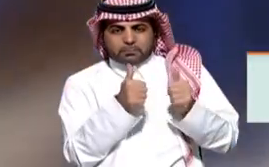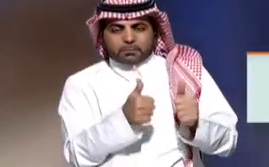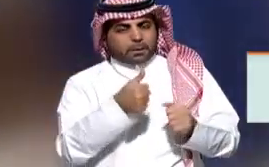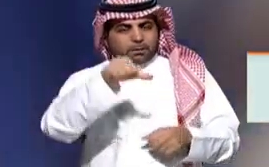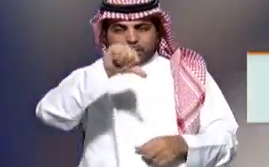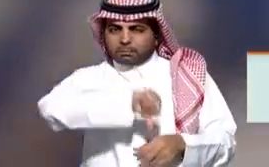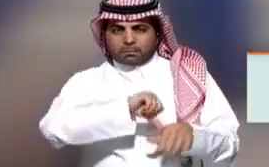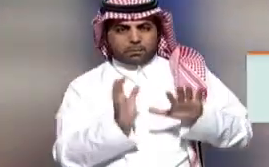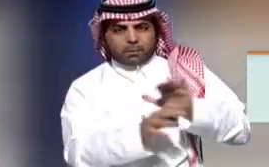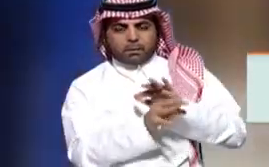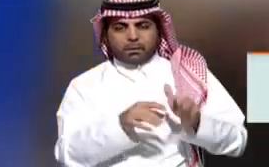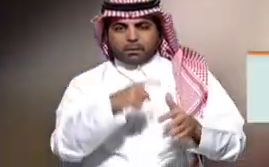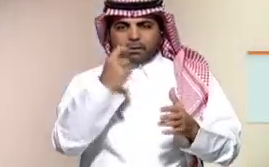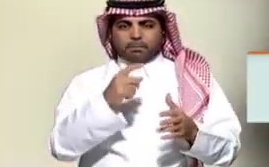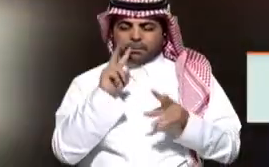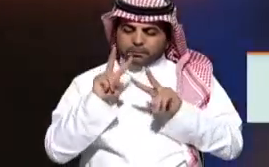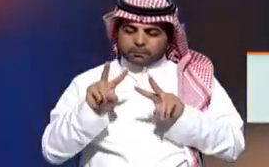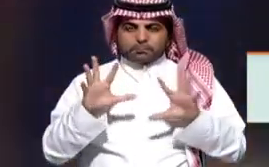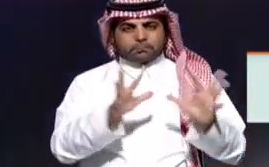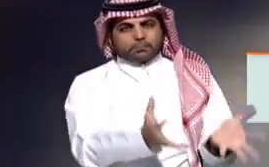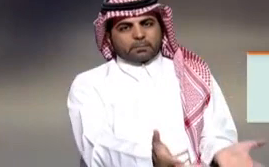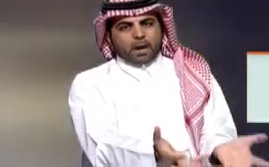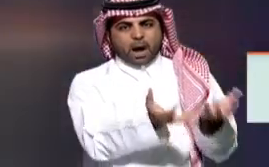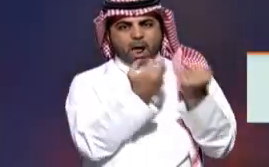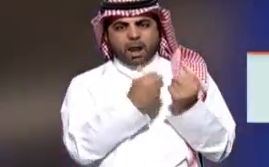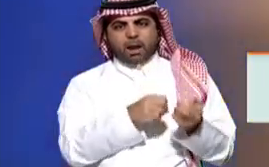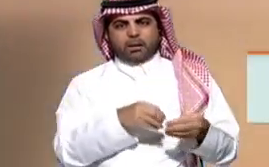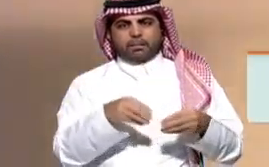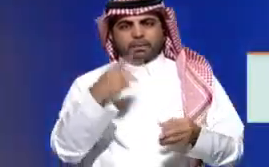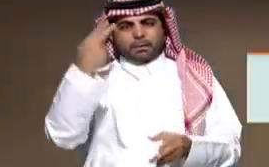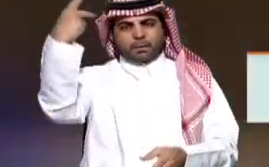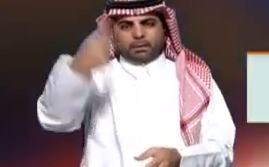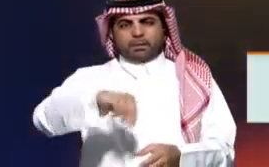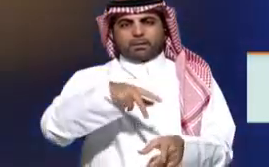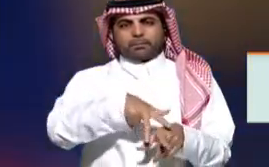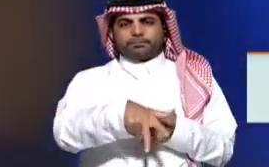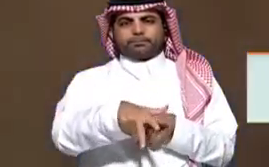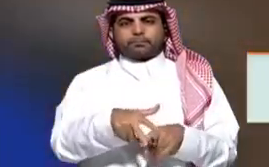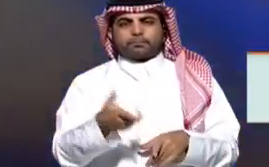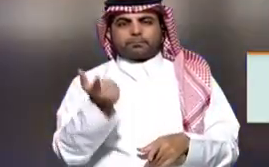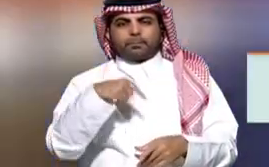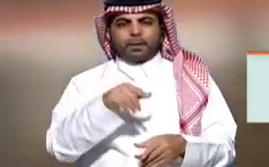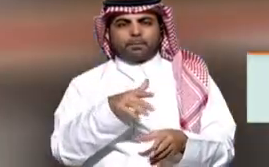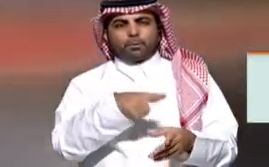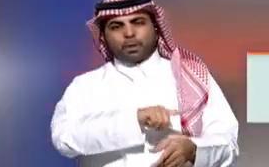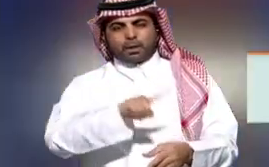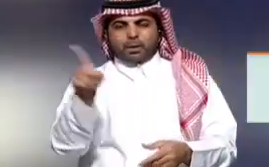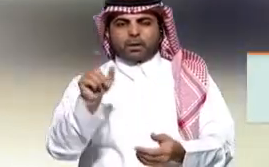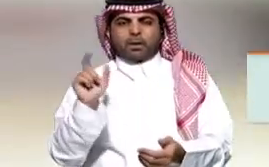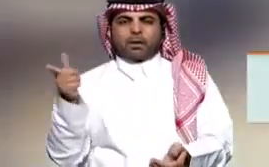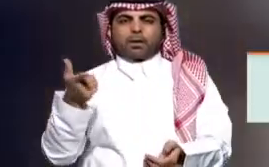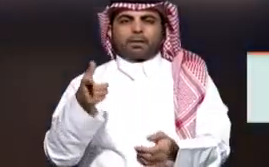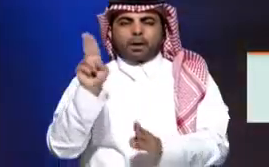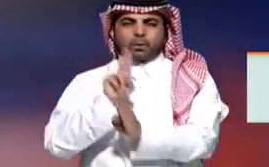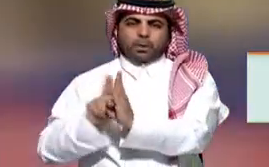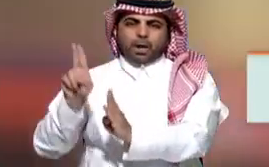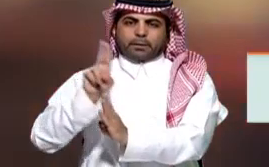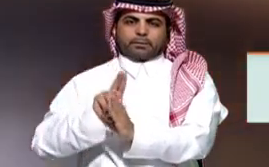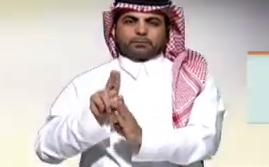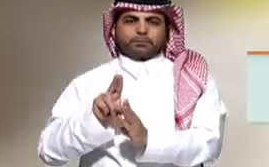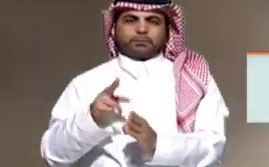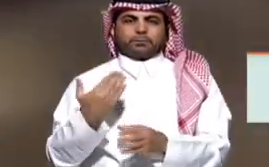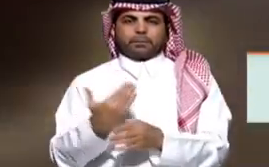المعنية. وبناء عليه تمت مصادرة الكميات وإيقاع العقوبات اللازمة بحق المنشأة وإحالتهم للجهات